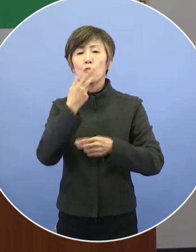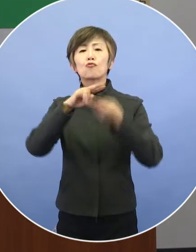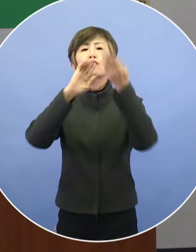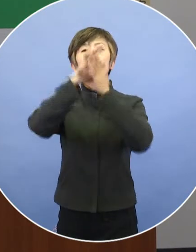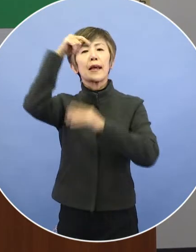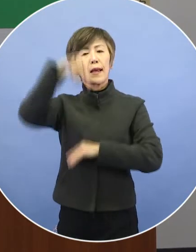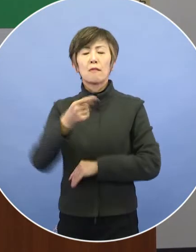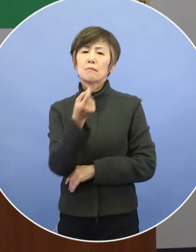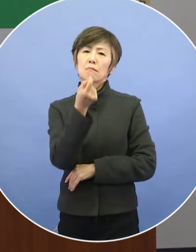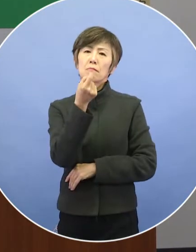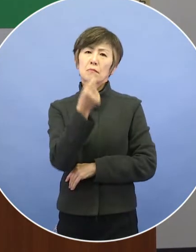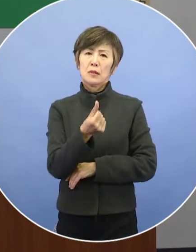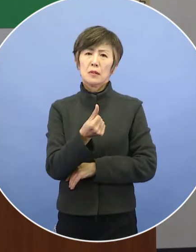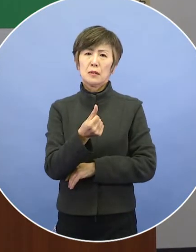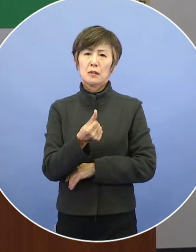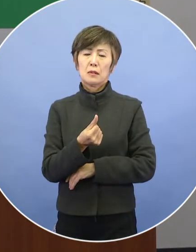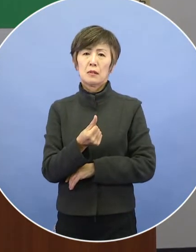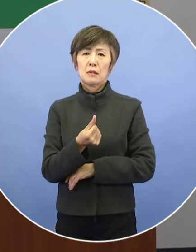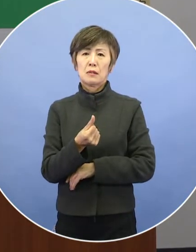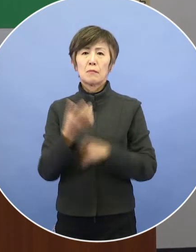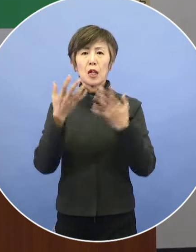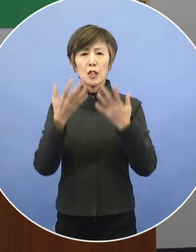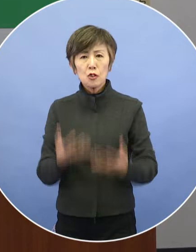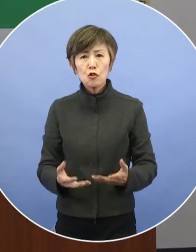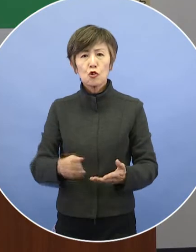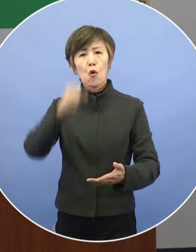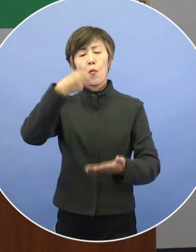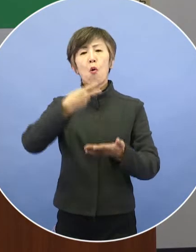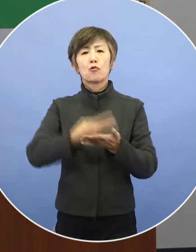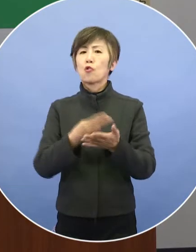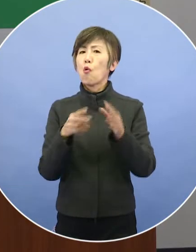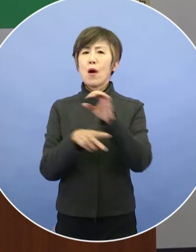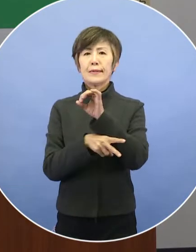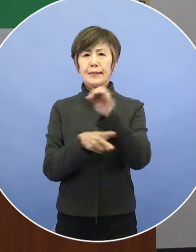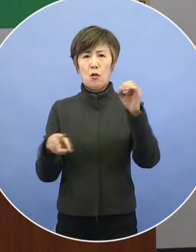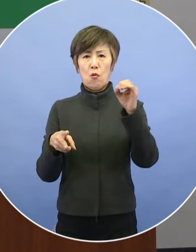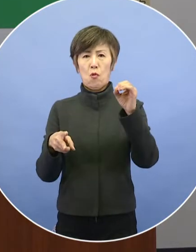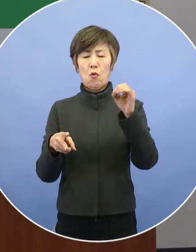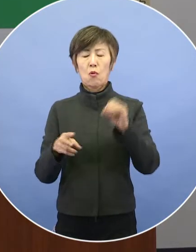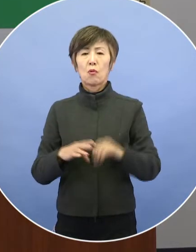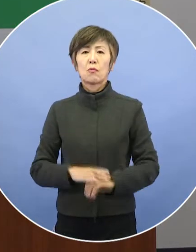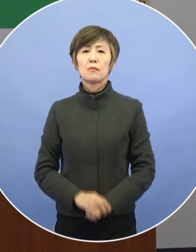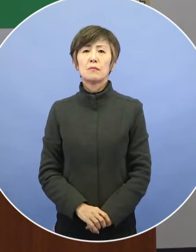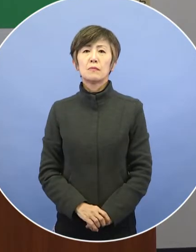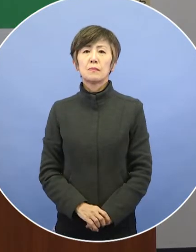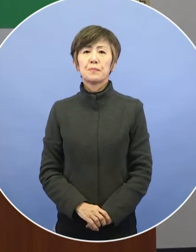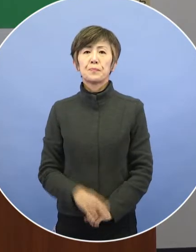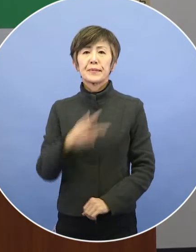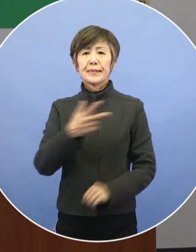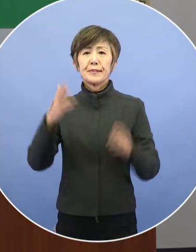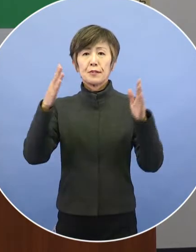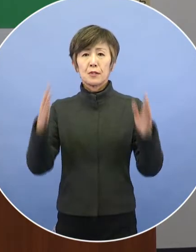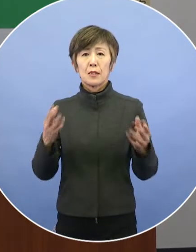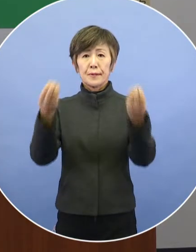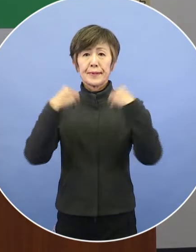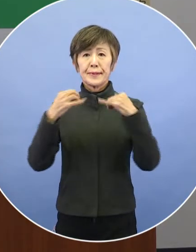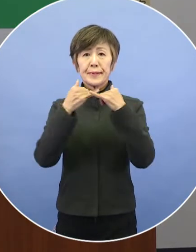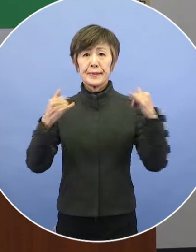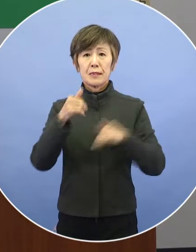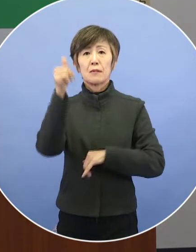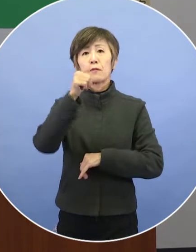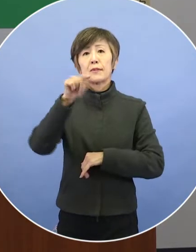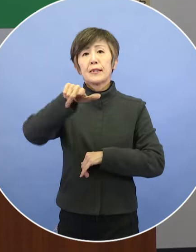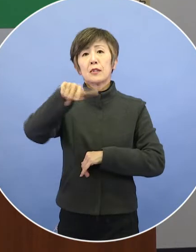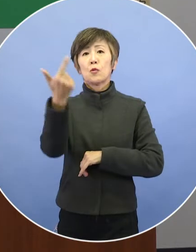の水準というところでございます重症病床の今使用はないということでございまして1週間の感染